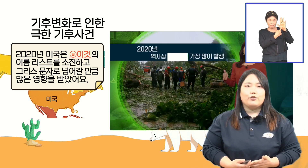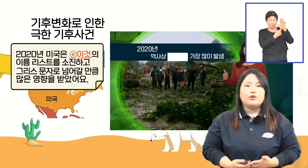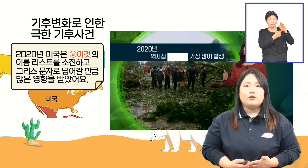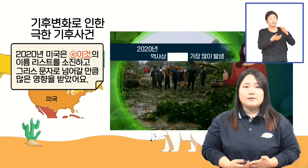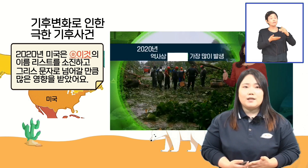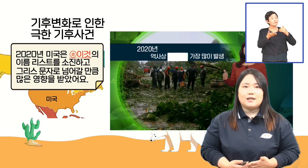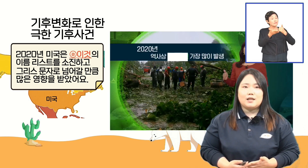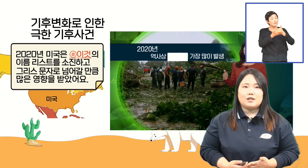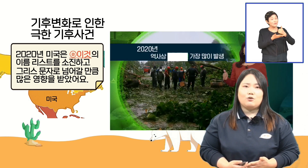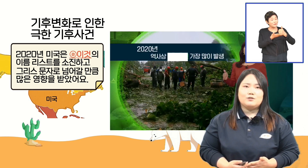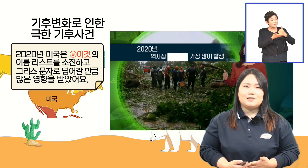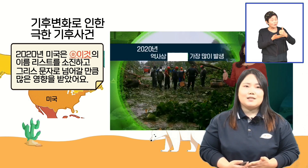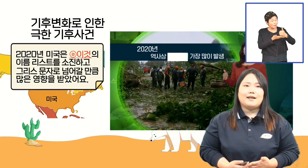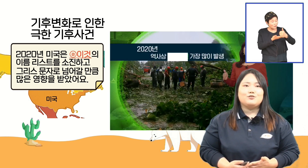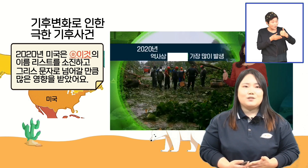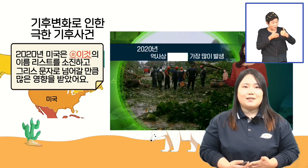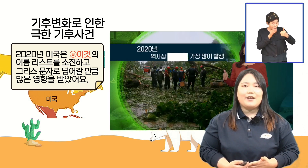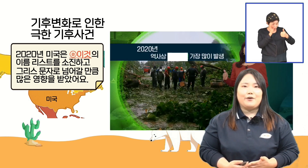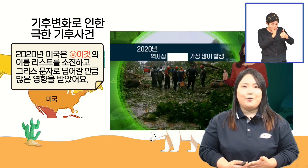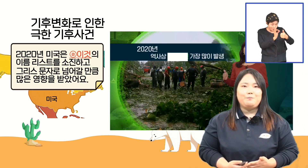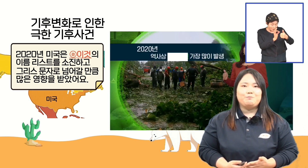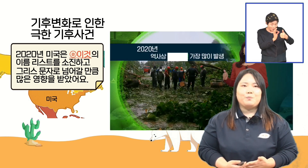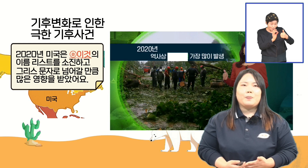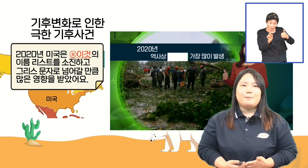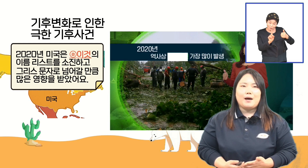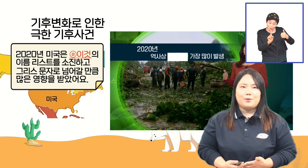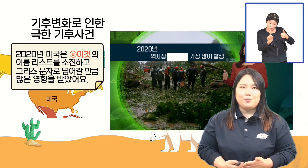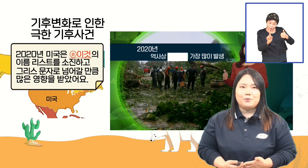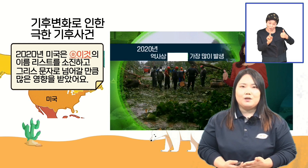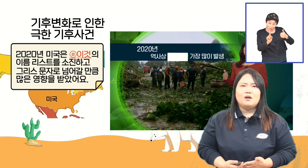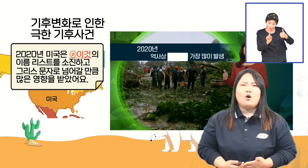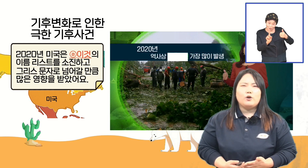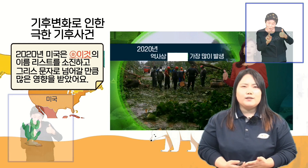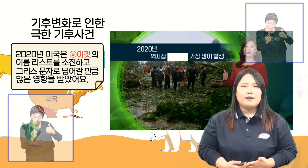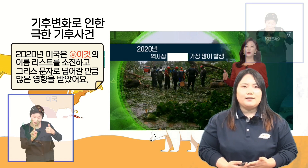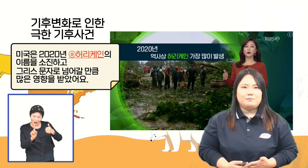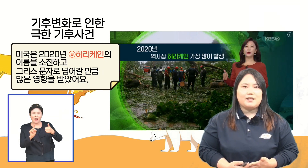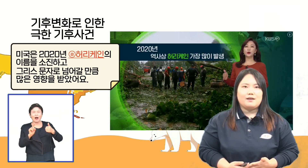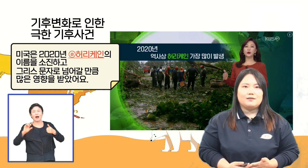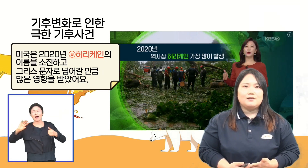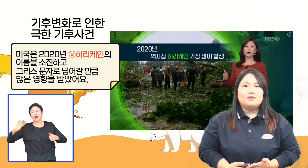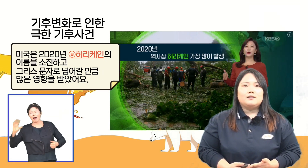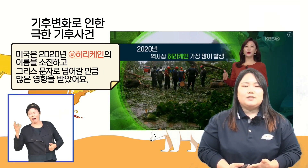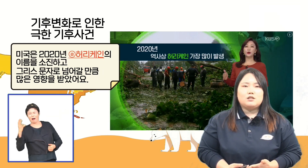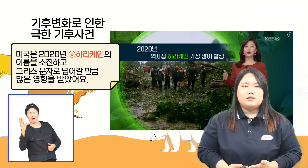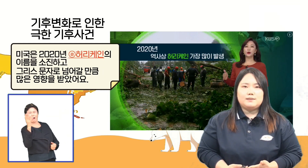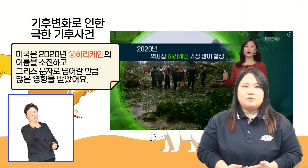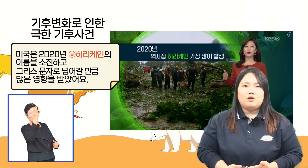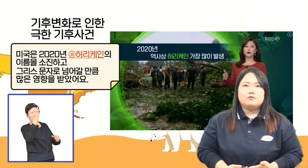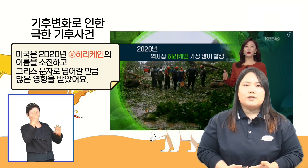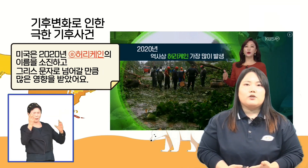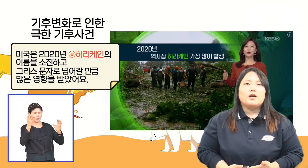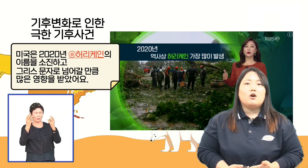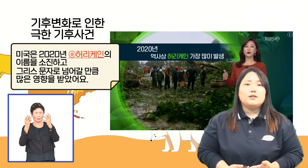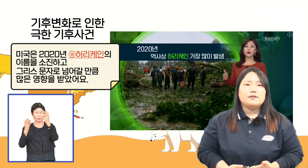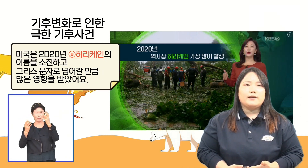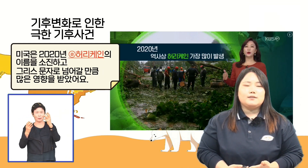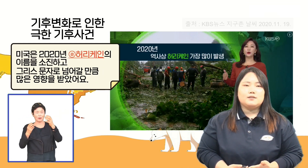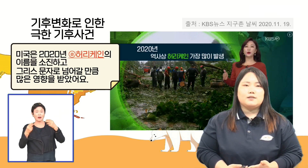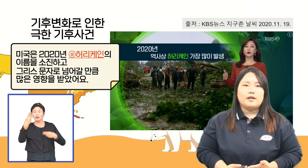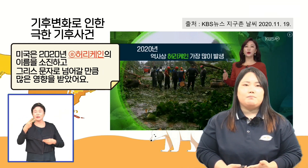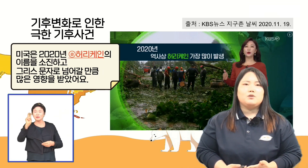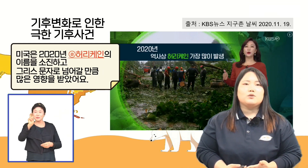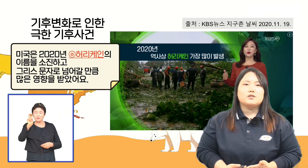보면 이게 어떤 현상이 나타났던 건지 알 수 있나요? 바로 허리케인입니다. 2020년 대서양